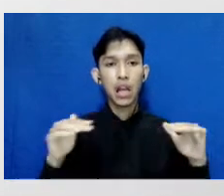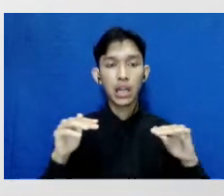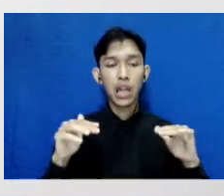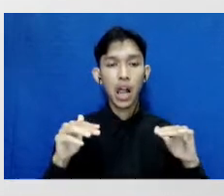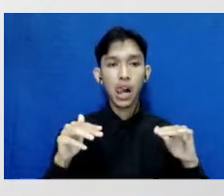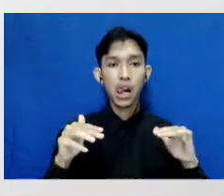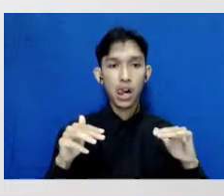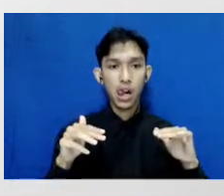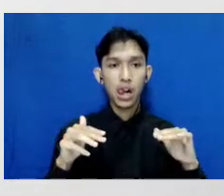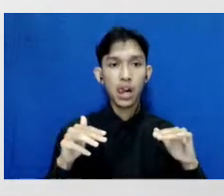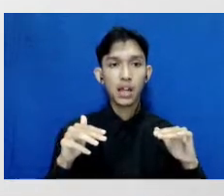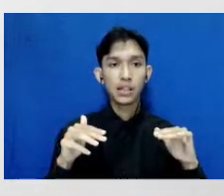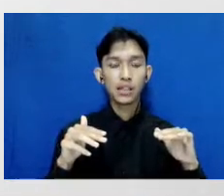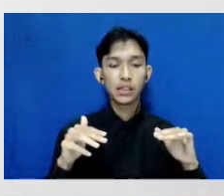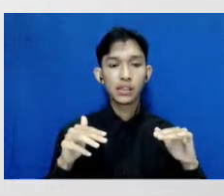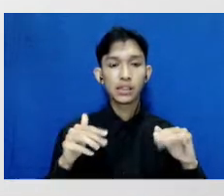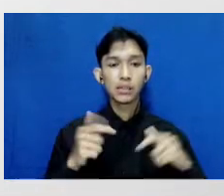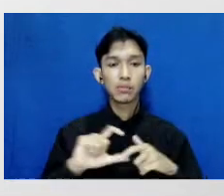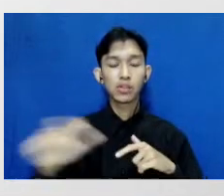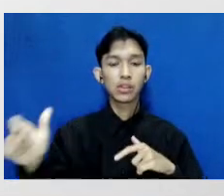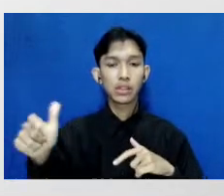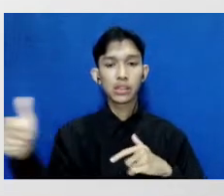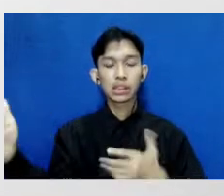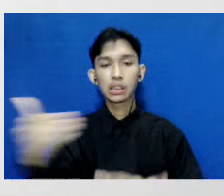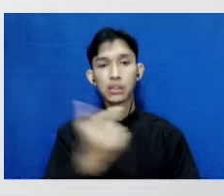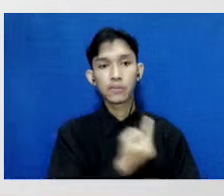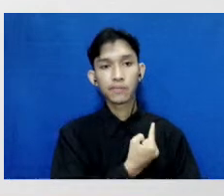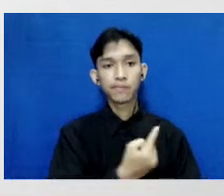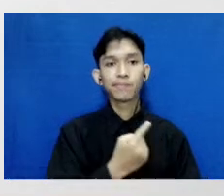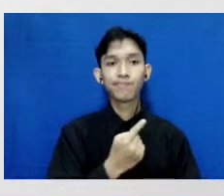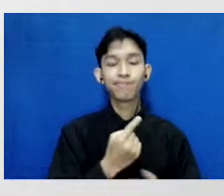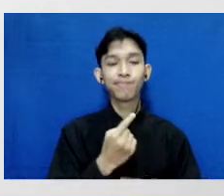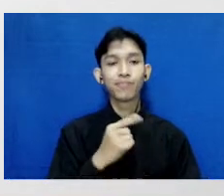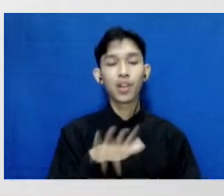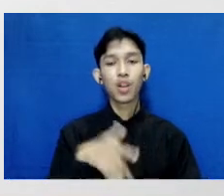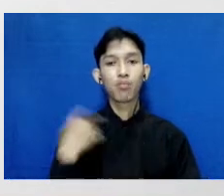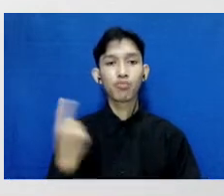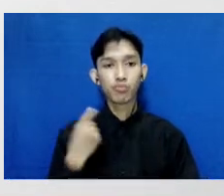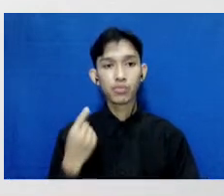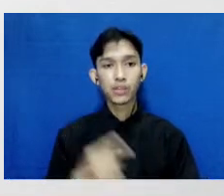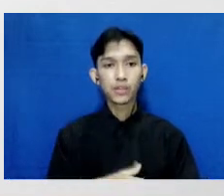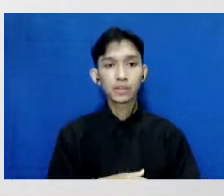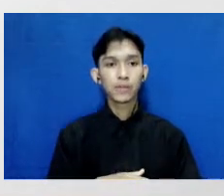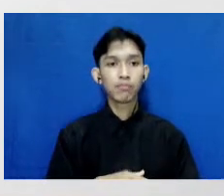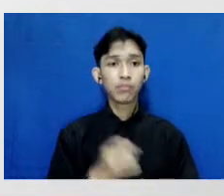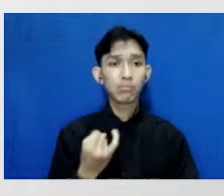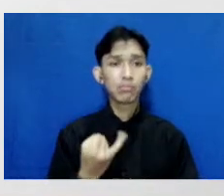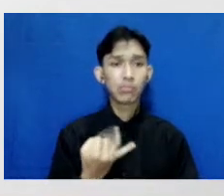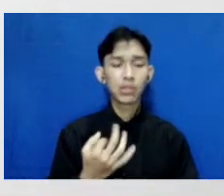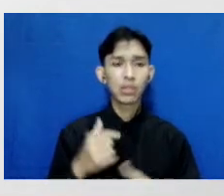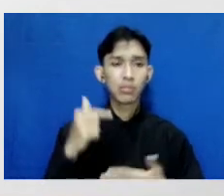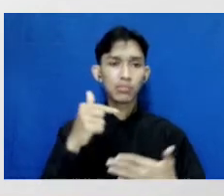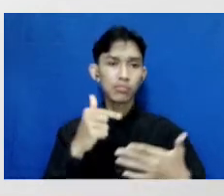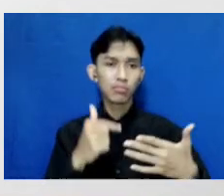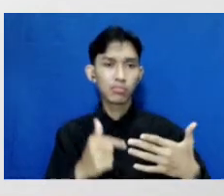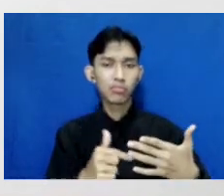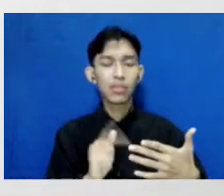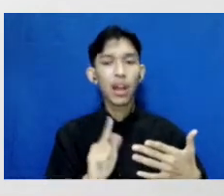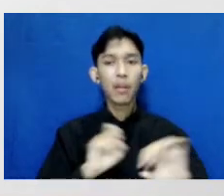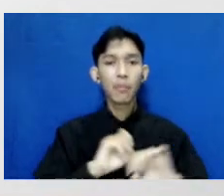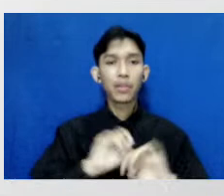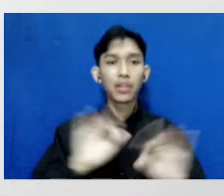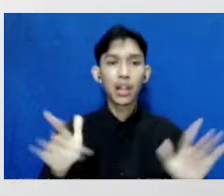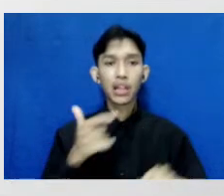menindak pemrosesan data pribadi yang dilakukan oleh sektor privat dan sektor publik. Beberapa elemen diantaranya harus ada penjelasan